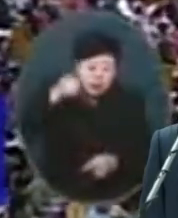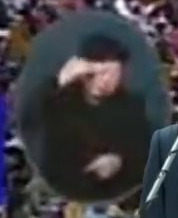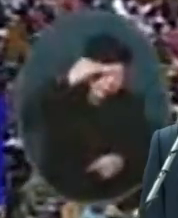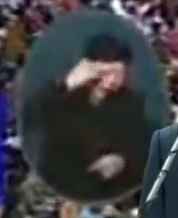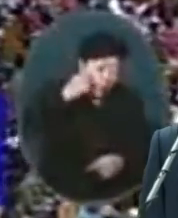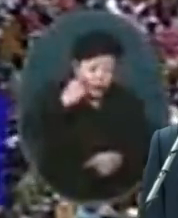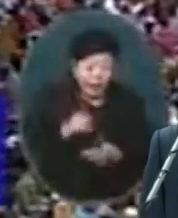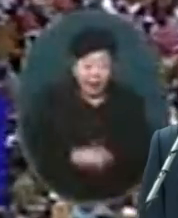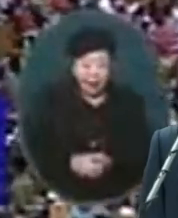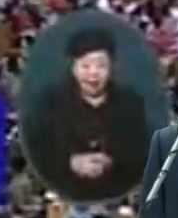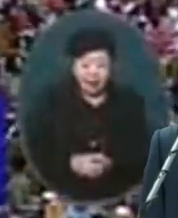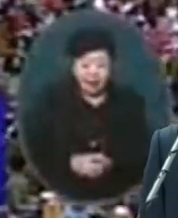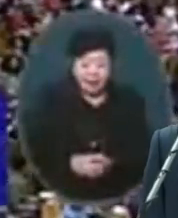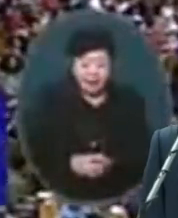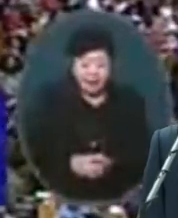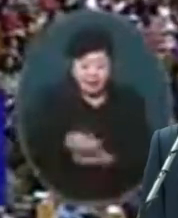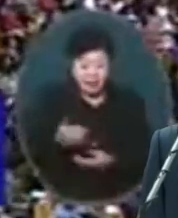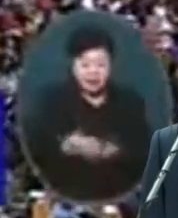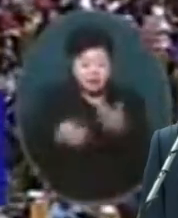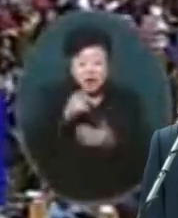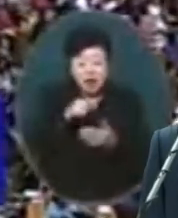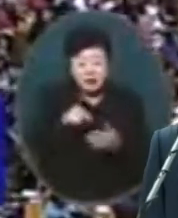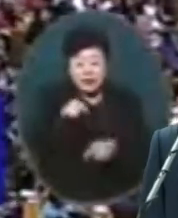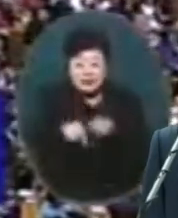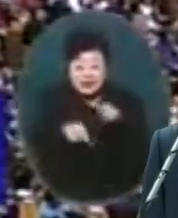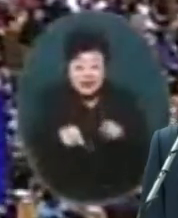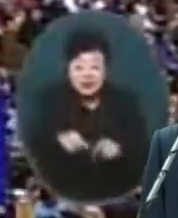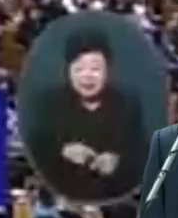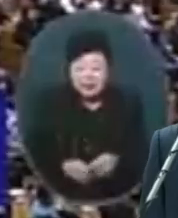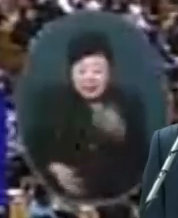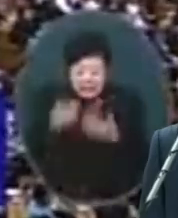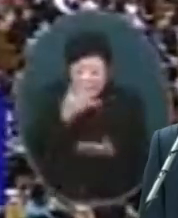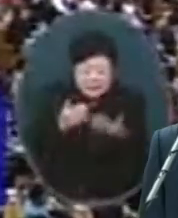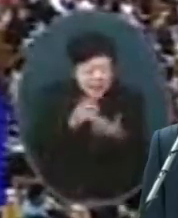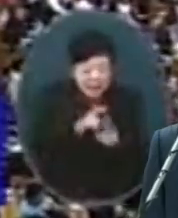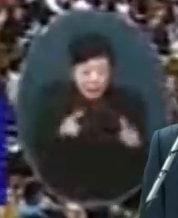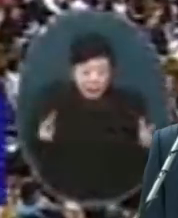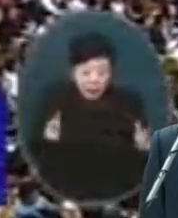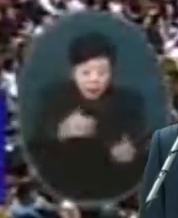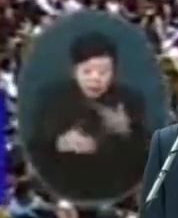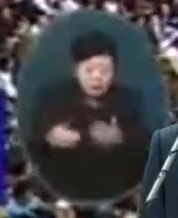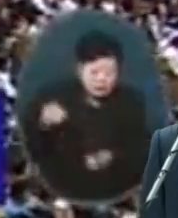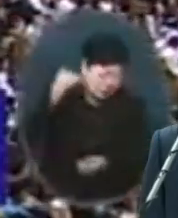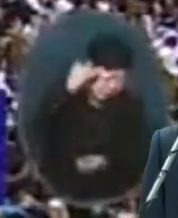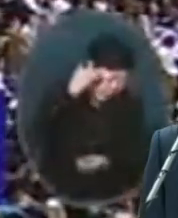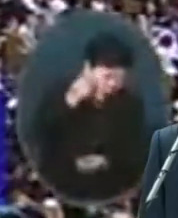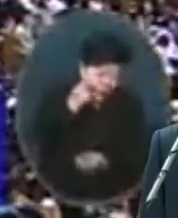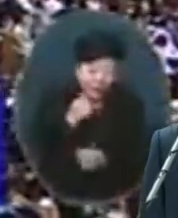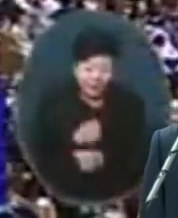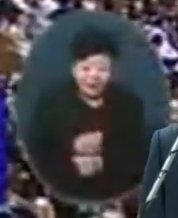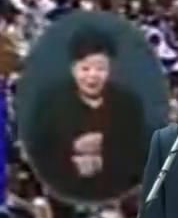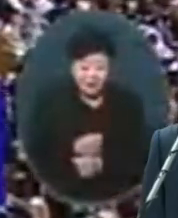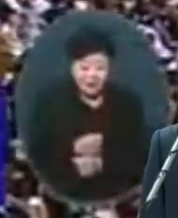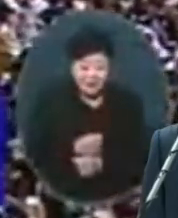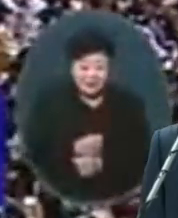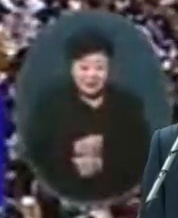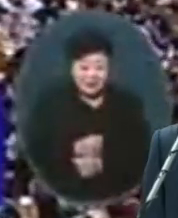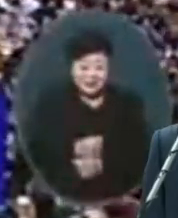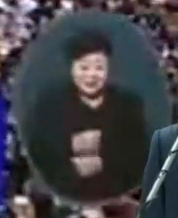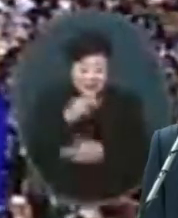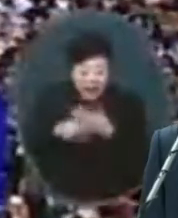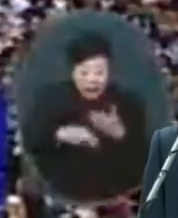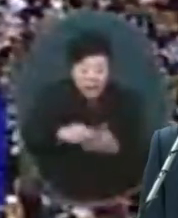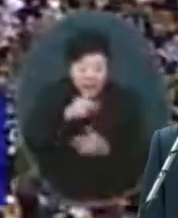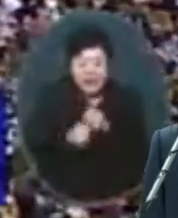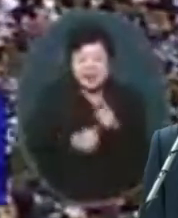못할 것이다. 내가 불 가운데로 지날 때 타지도 아니할 것이요 불꽃이 너를 사르지 못하리라. 대저 나는